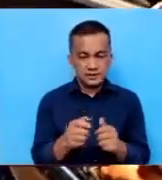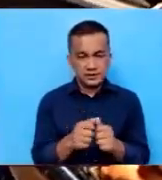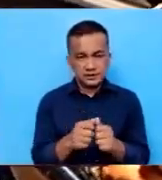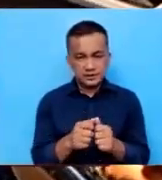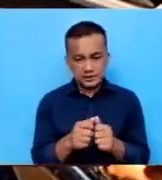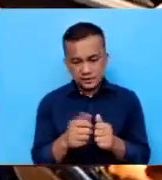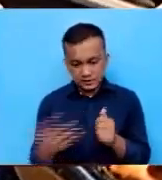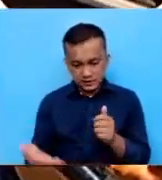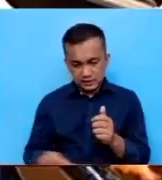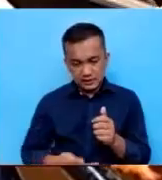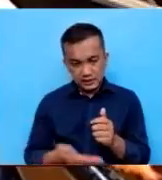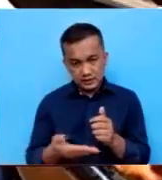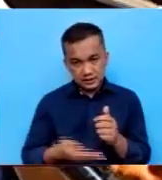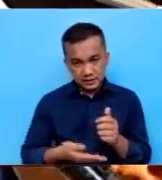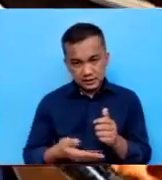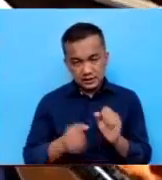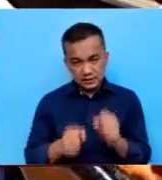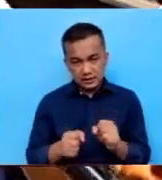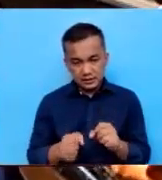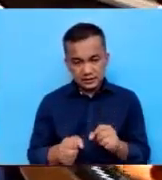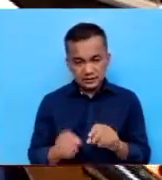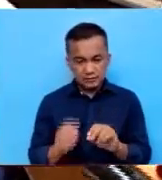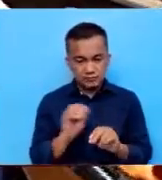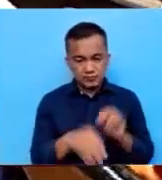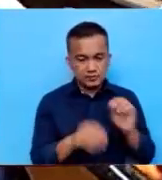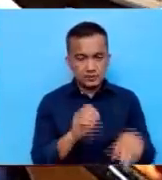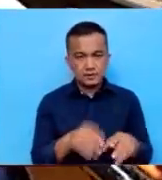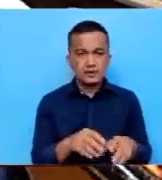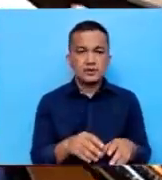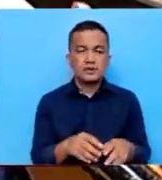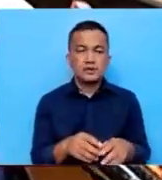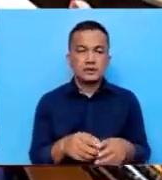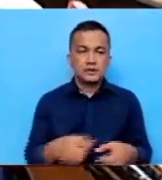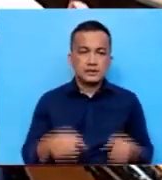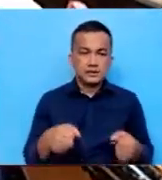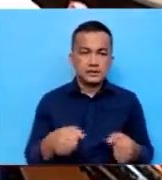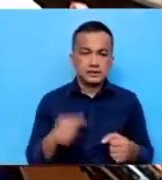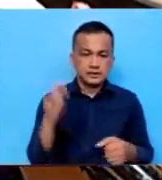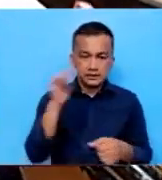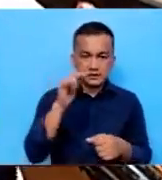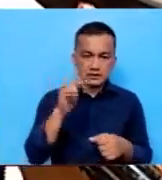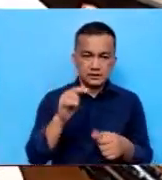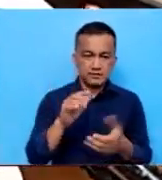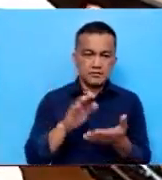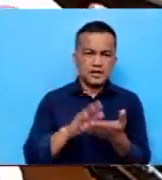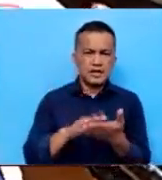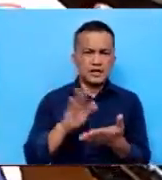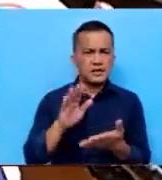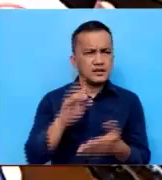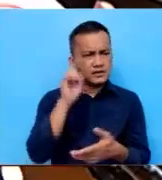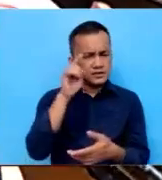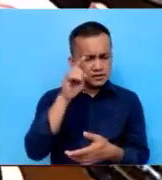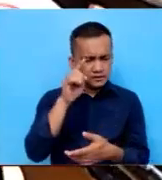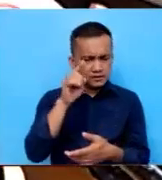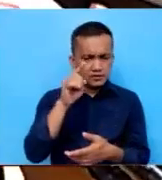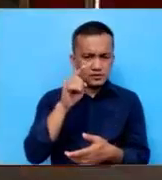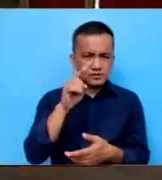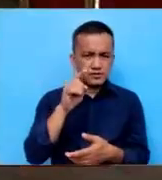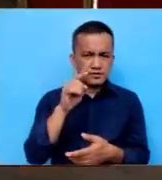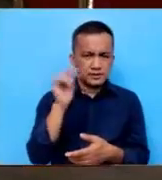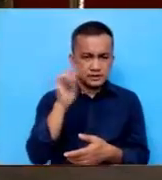than what is being carried doon sa mga airlines dahil mas mahal yung ano daw ng mga